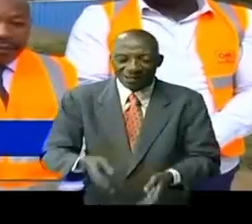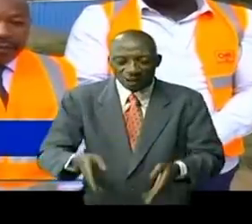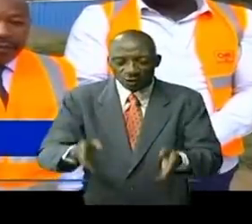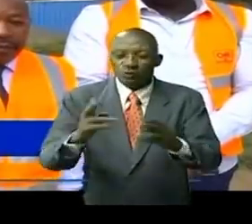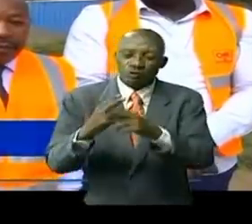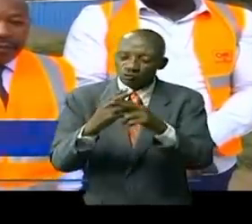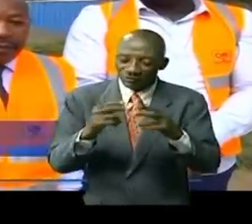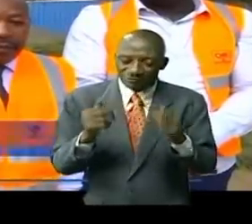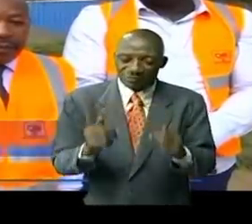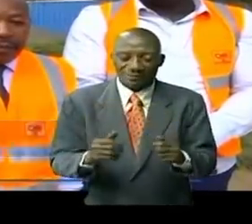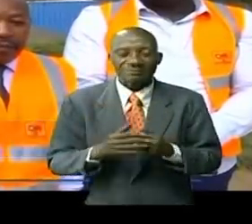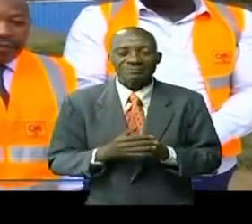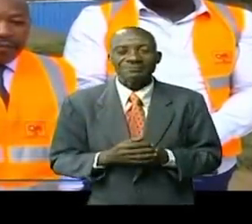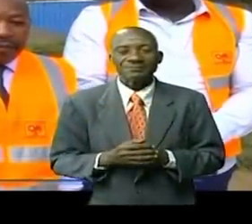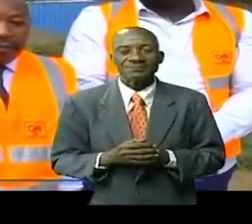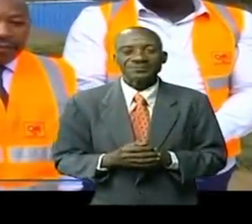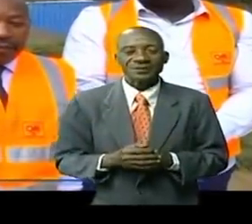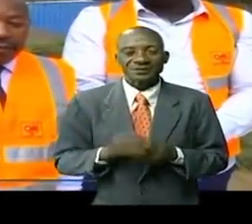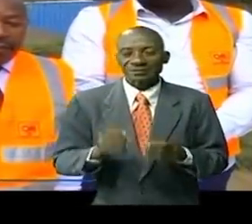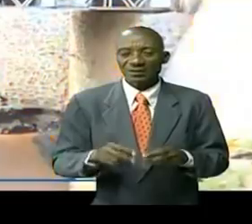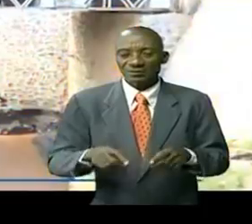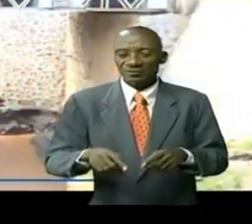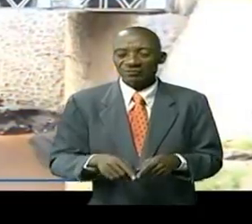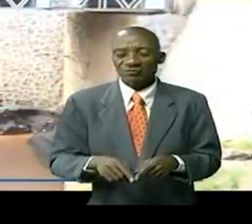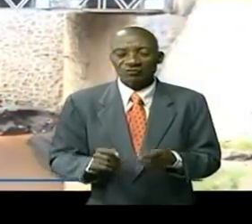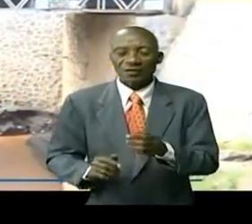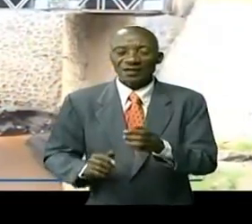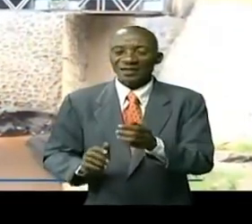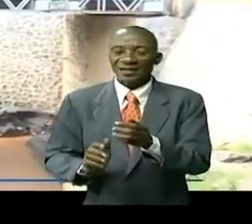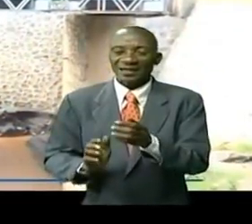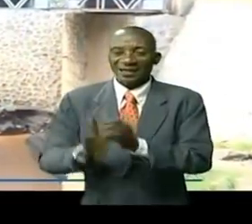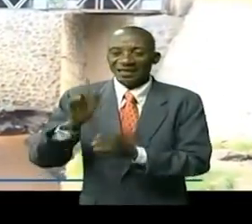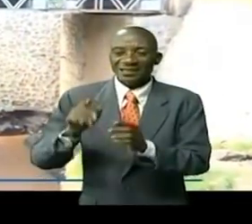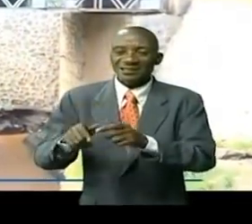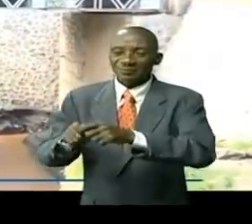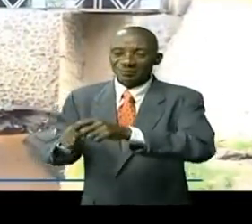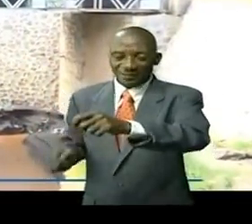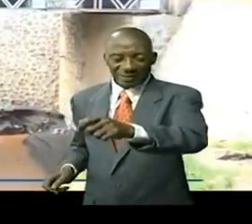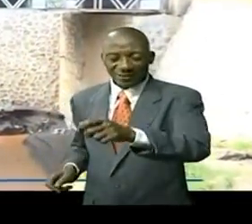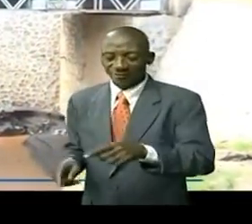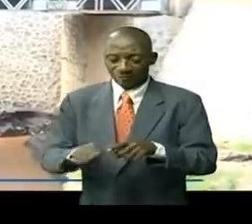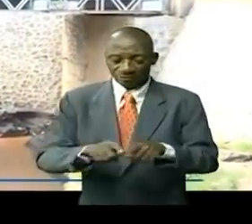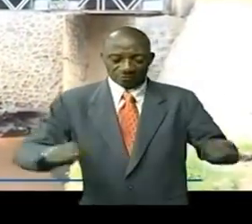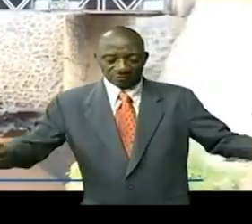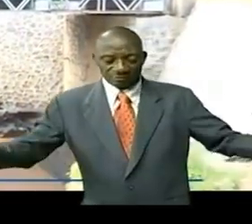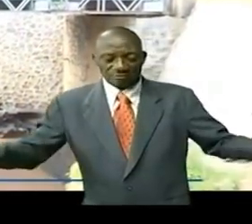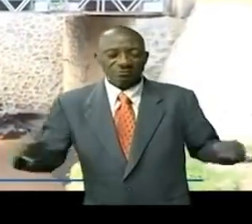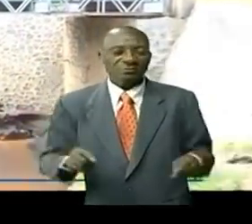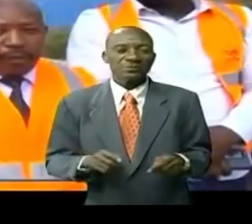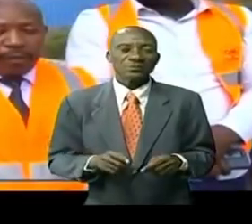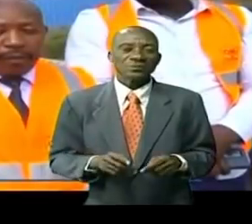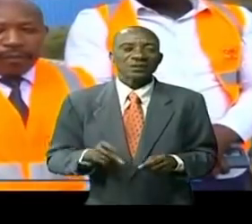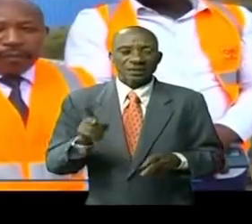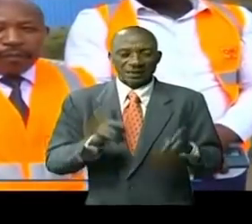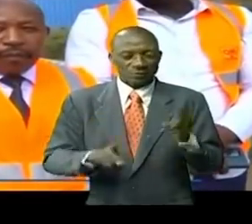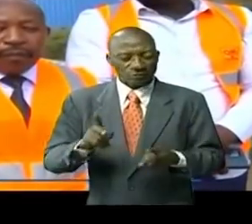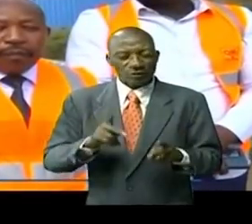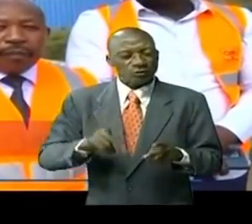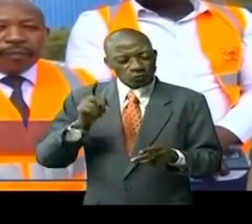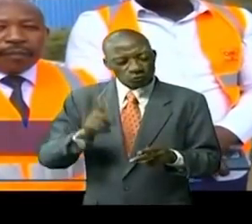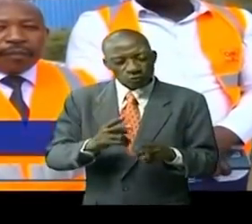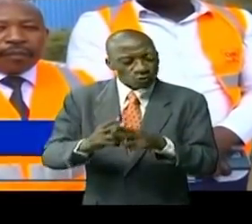clos de 15 mètres de portée. Il a une capacité de 32 tonnes. Demandons à la population de nous accompagner et de